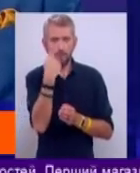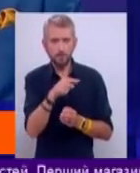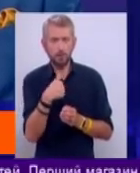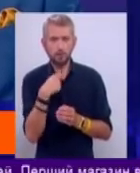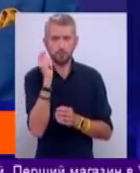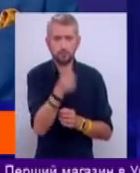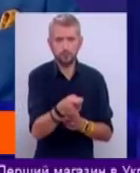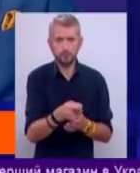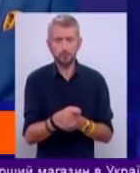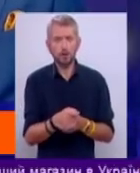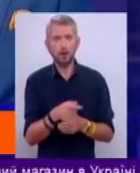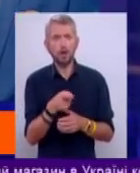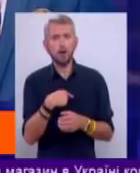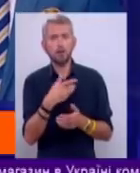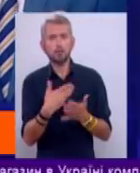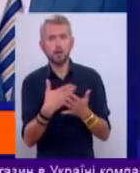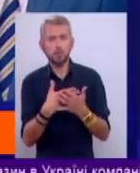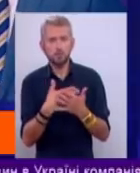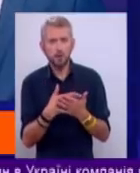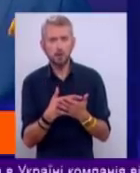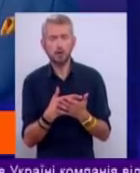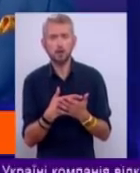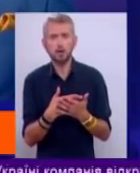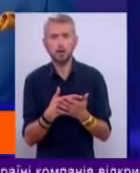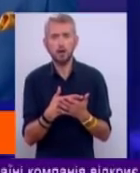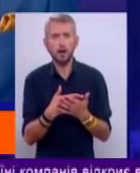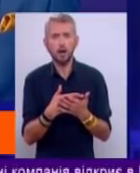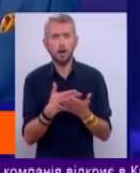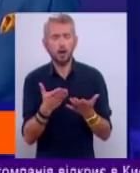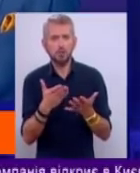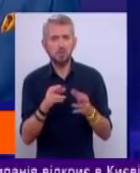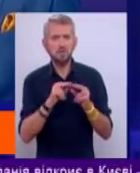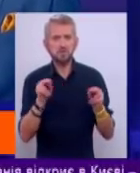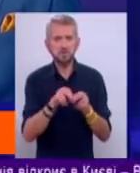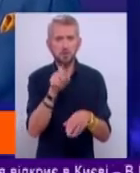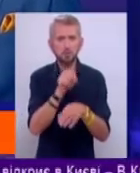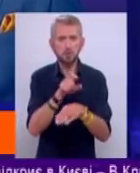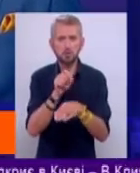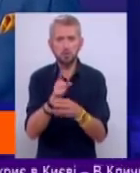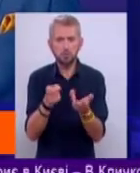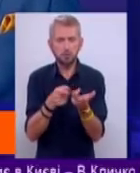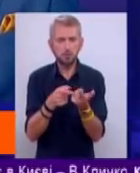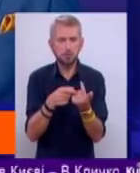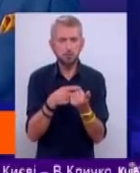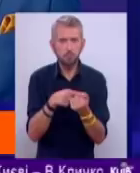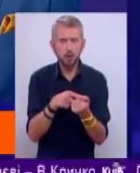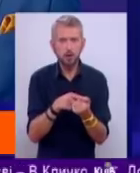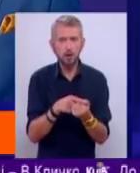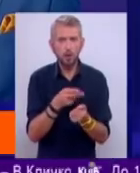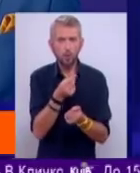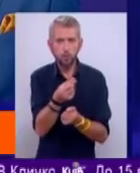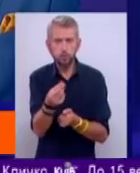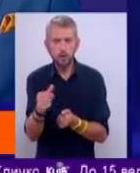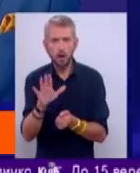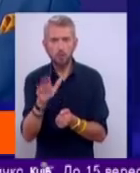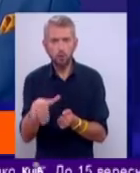вчителька. Зробіть, я не став, бо мені дітей не видно на уроці. Купіть чоловік, зловік, купіть телевізор. А потім все